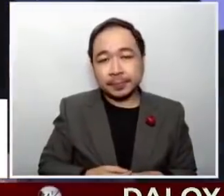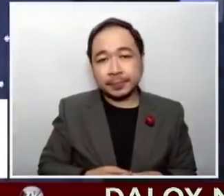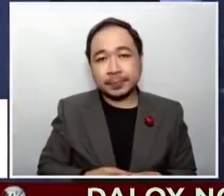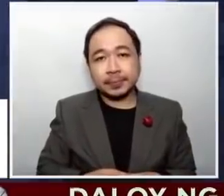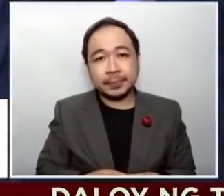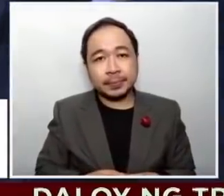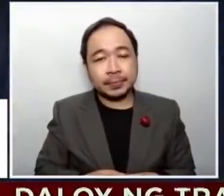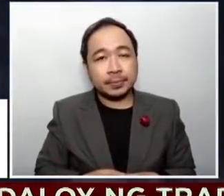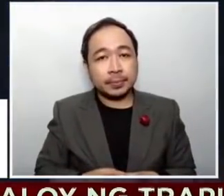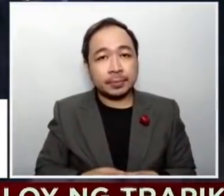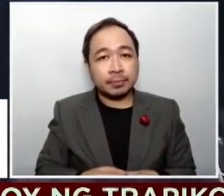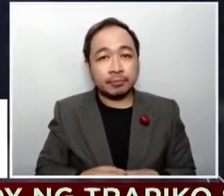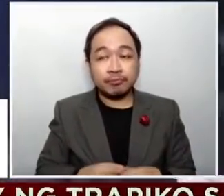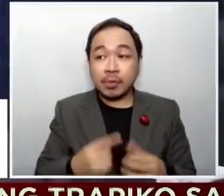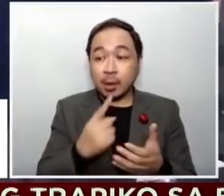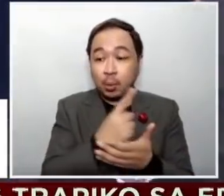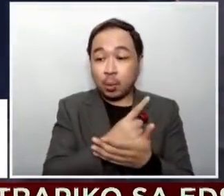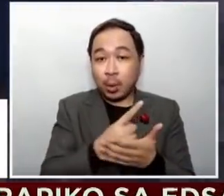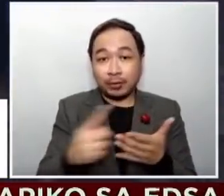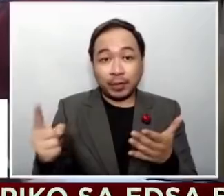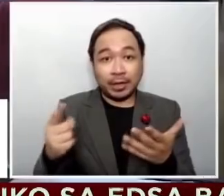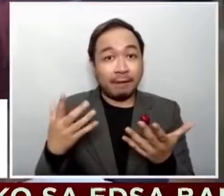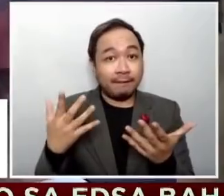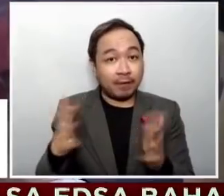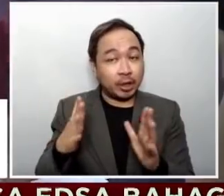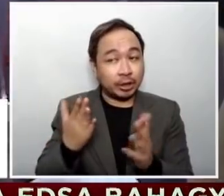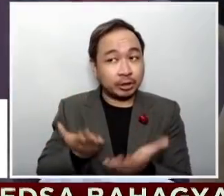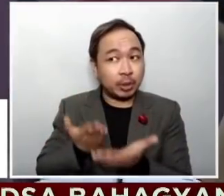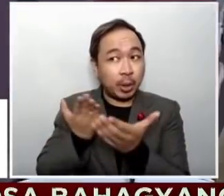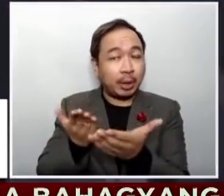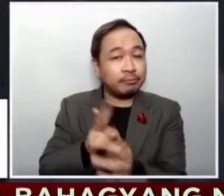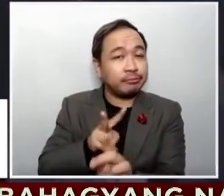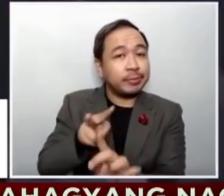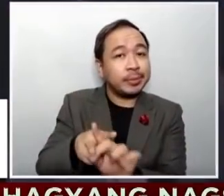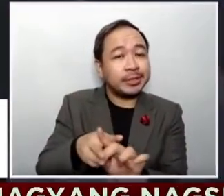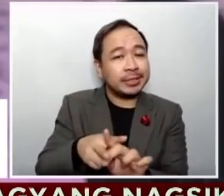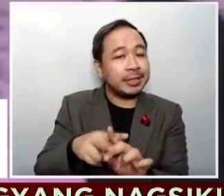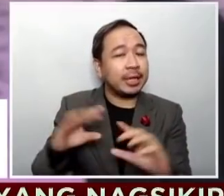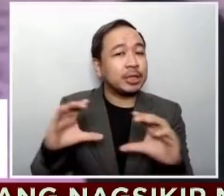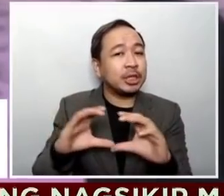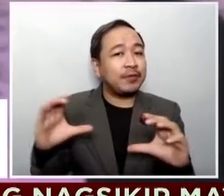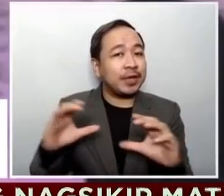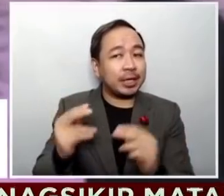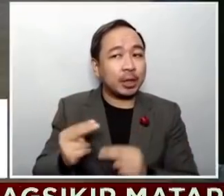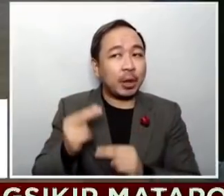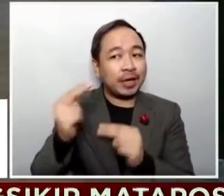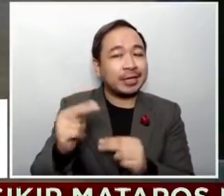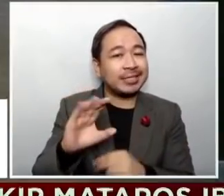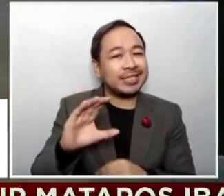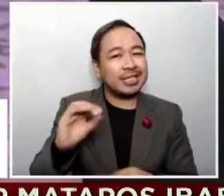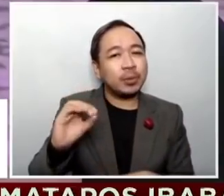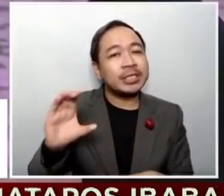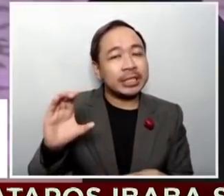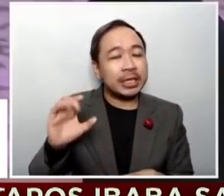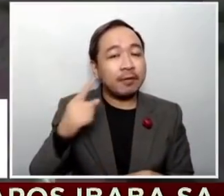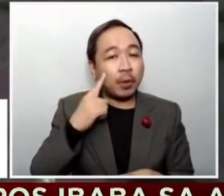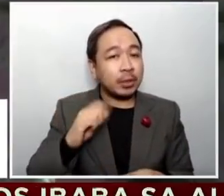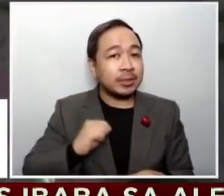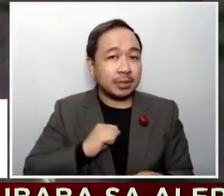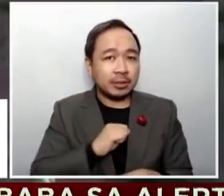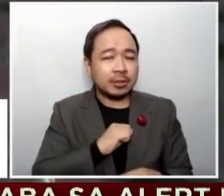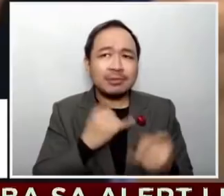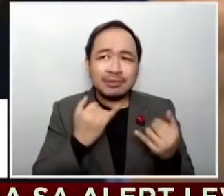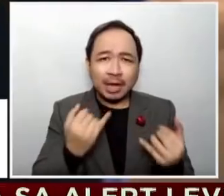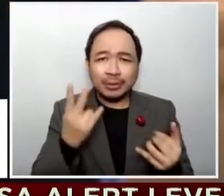Isang linggo matapos ang paghahain ng Certificate of Candidacy ng mga tatakbo sa pagkasenador, tuloy ang tila pag-uunahan ng kampo ng